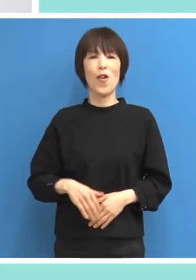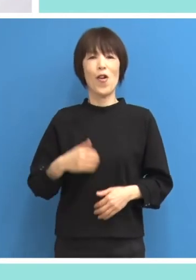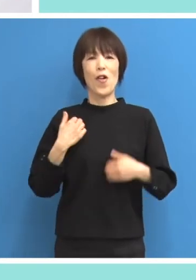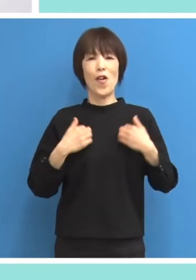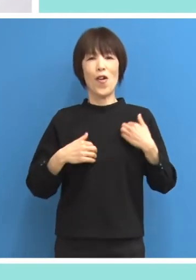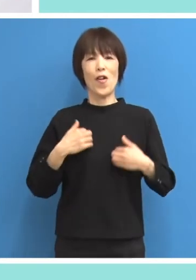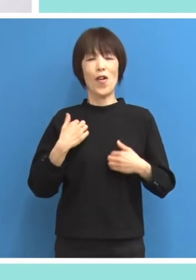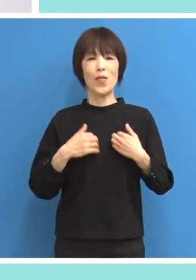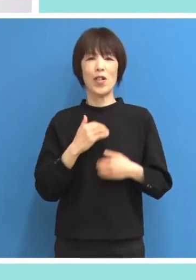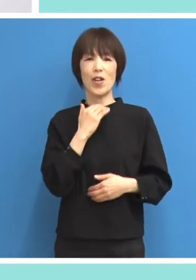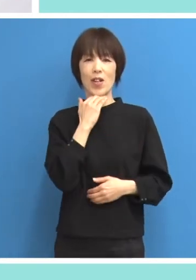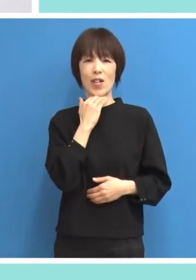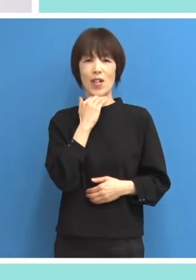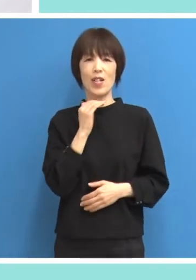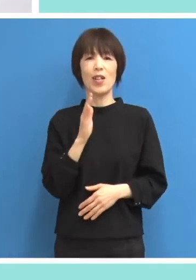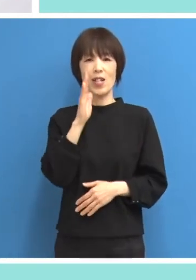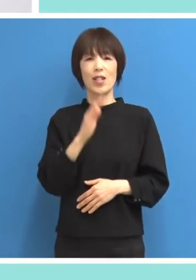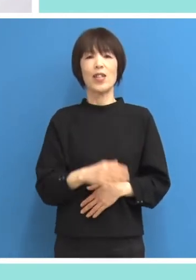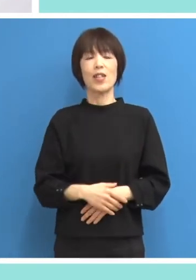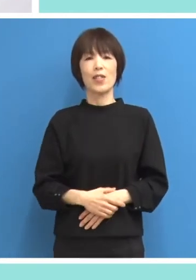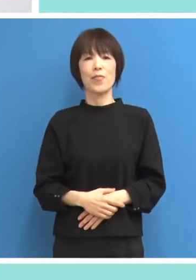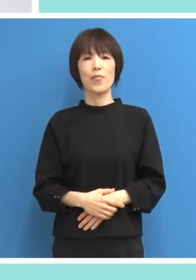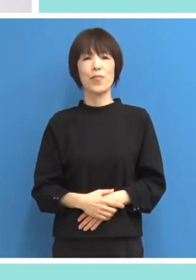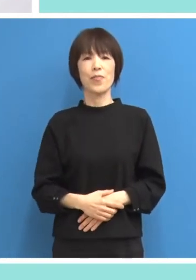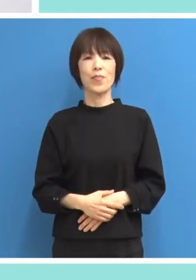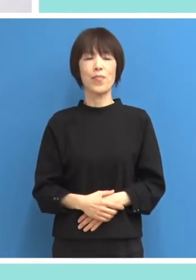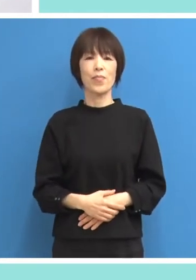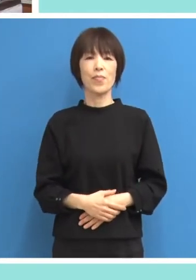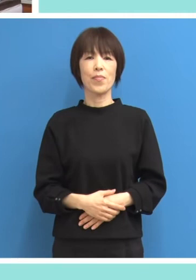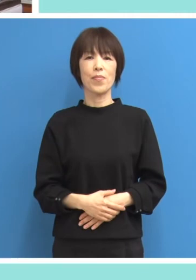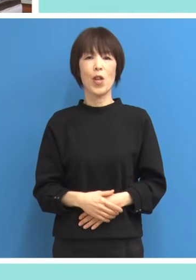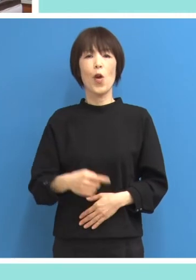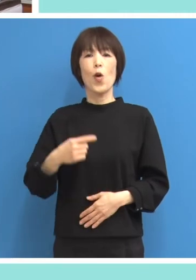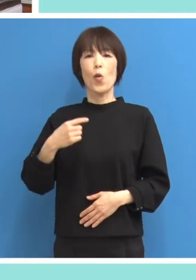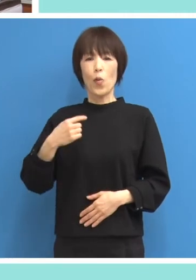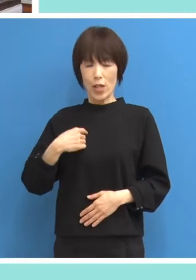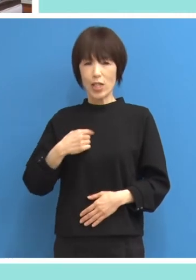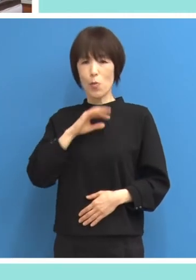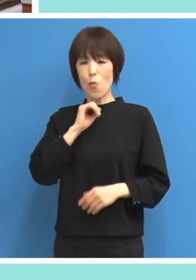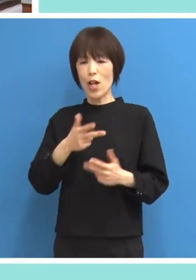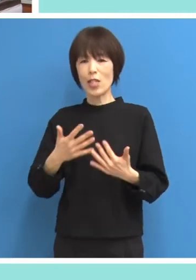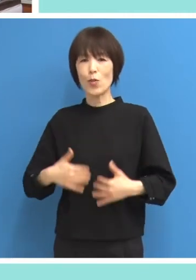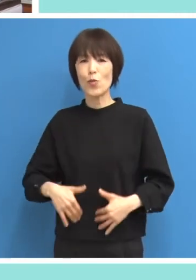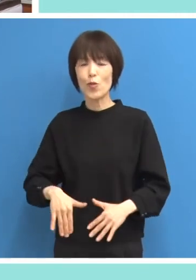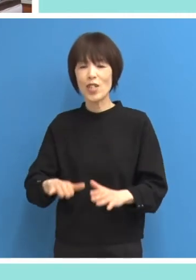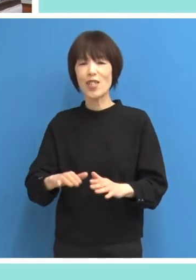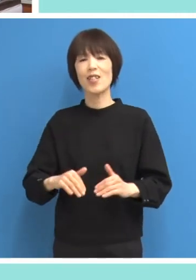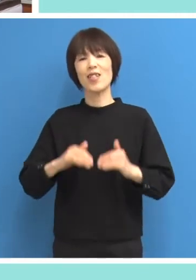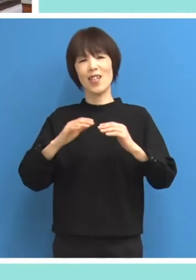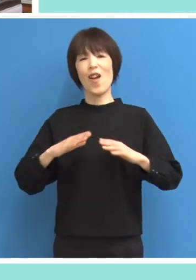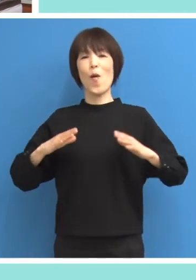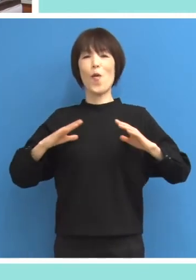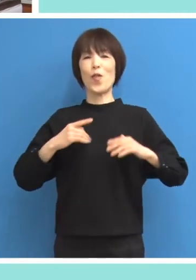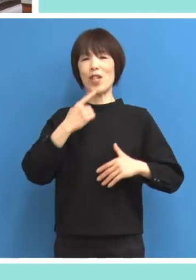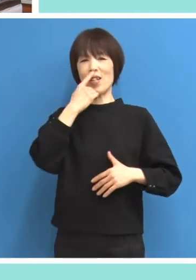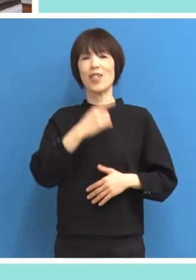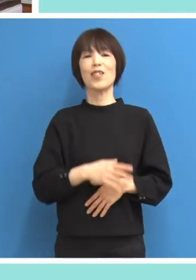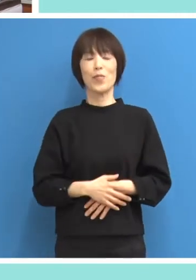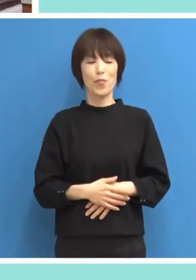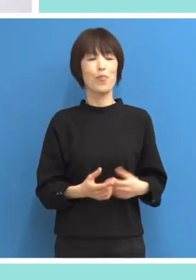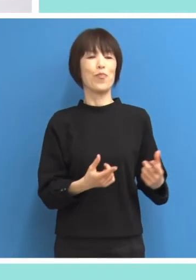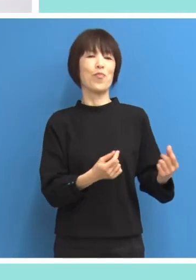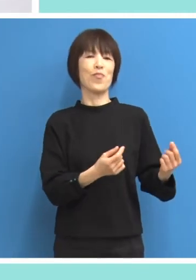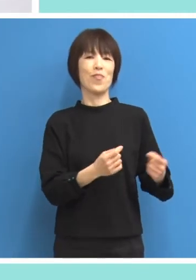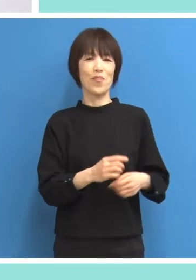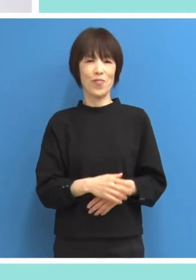躍をですね、楽しんでもらいたいなと思っています。 私も大村市出身としてなんかすごく誇りですね。 そうなんです、本